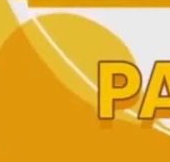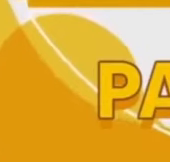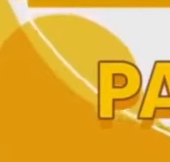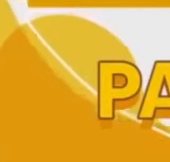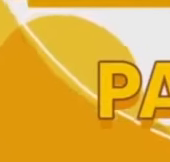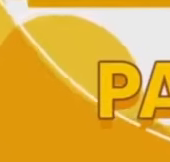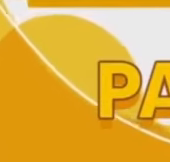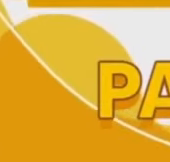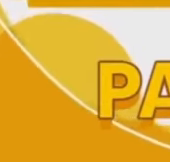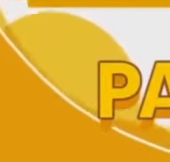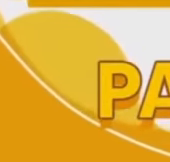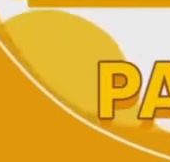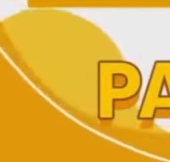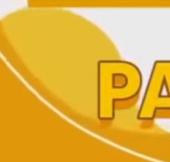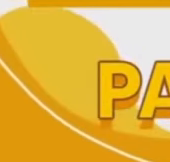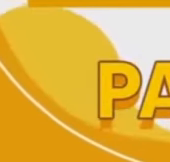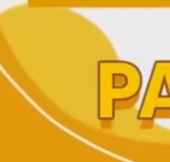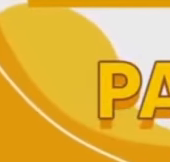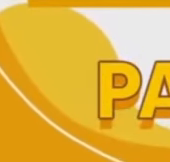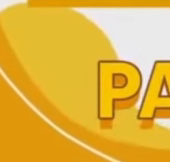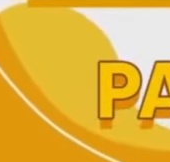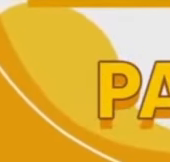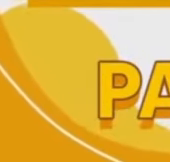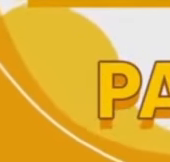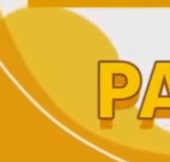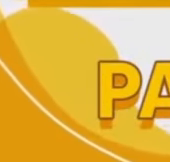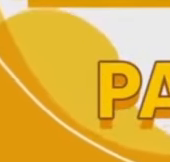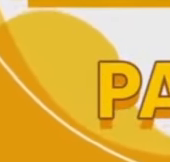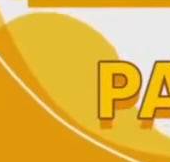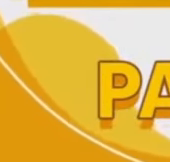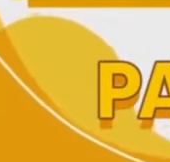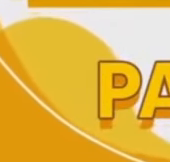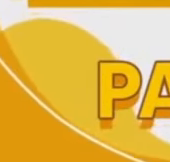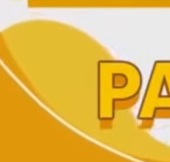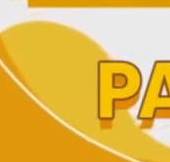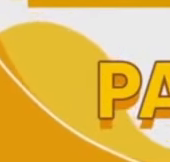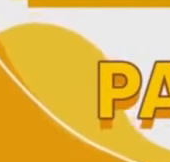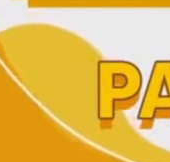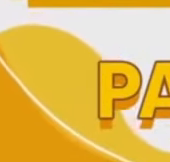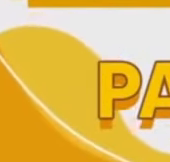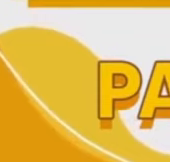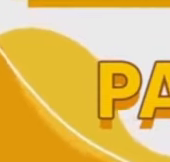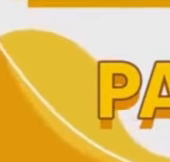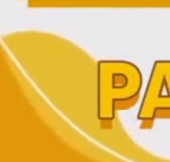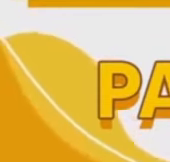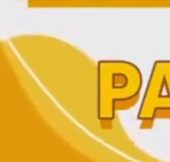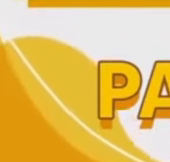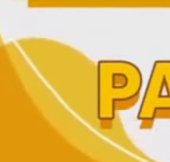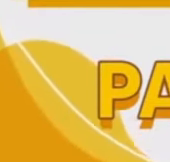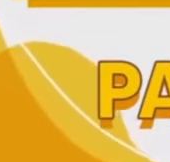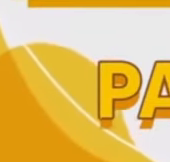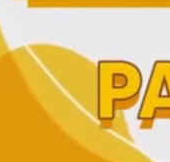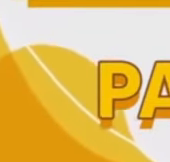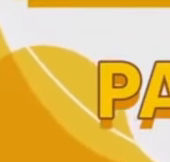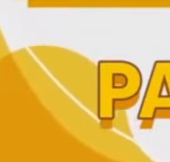Hindi fully captured yung term na solo rider. Diba? Kasi yes, solo ka. You're